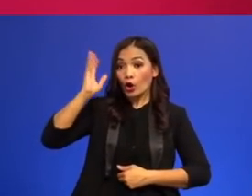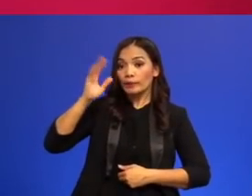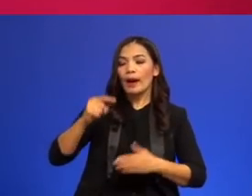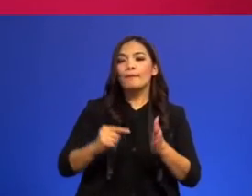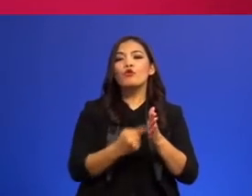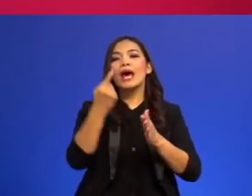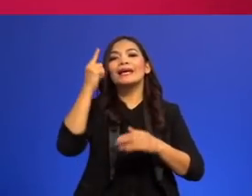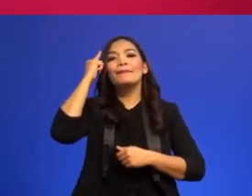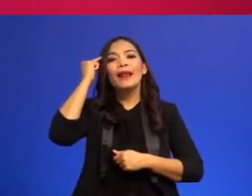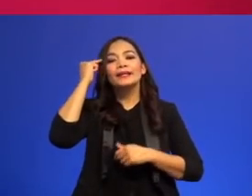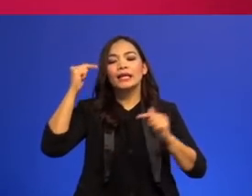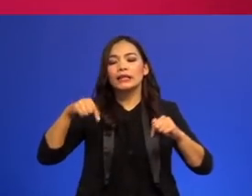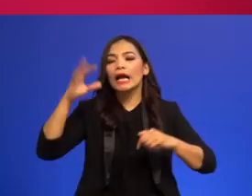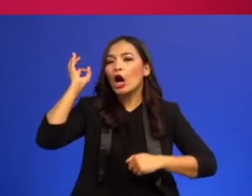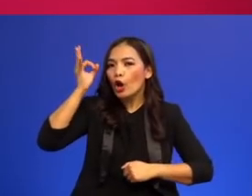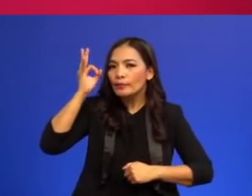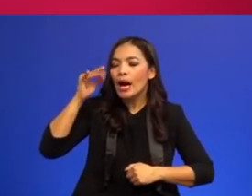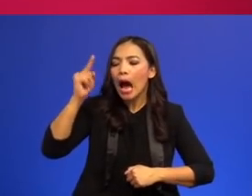mulai belajar sekarang khotbah.